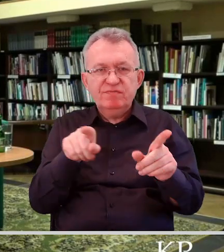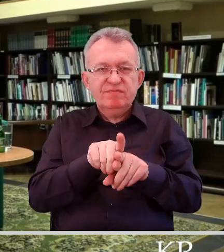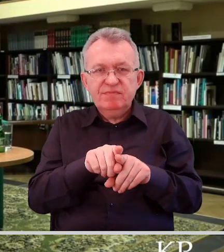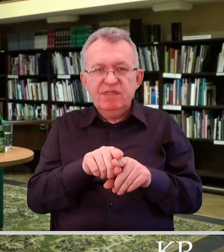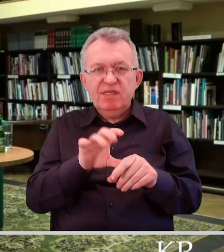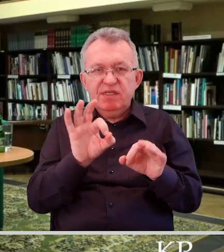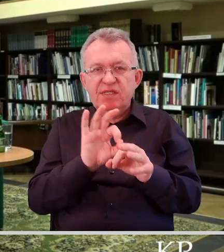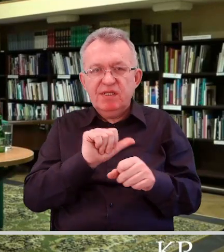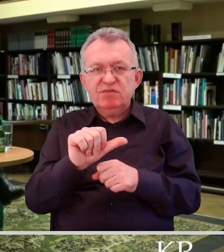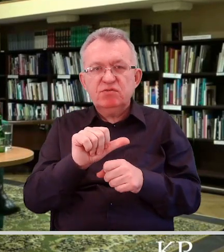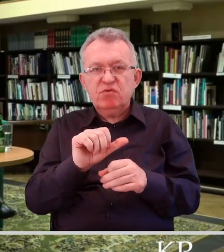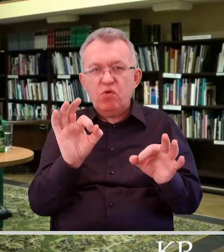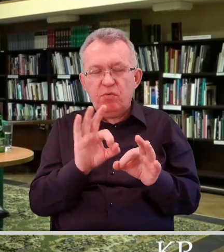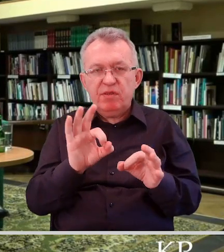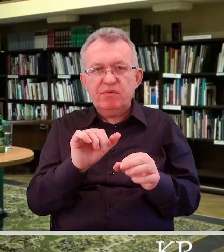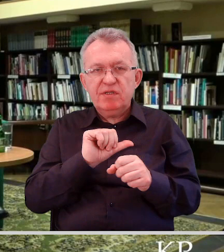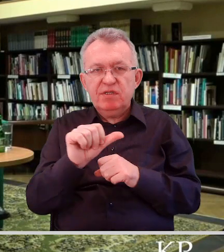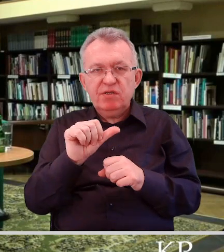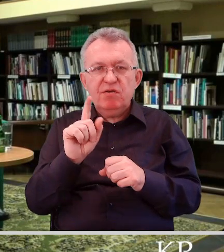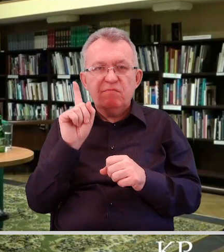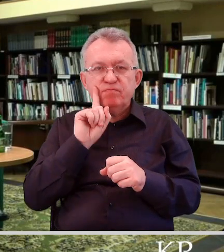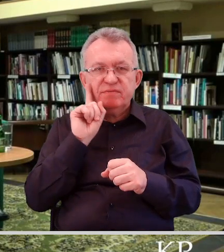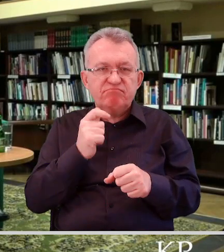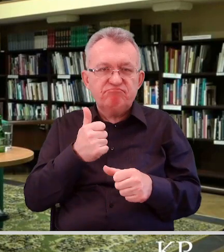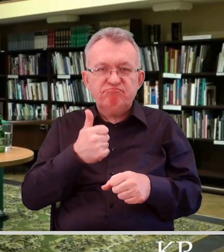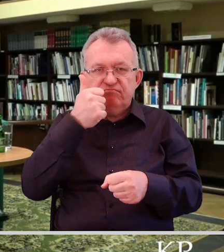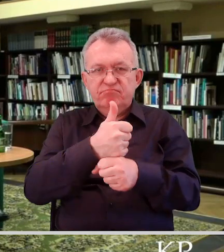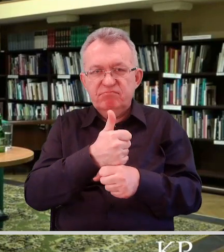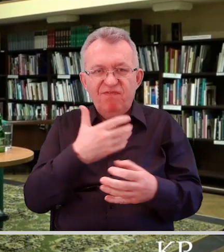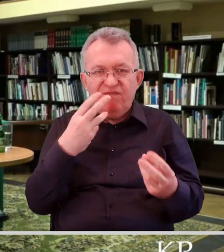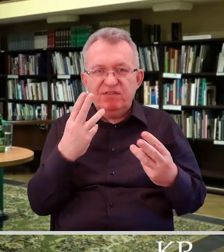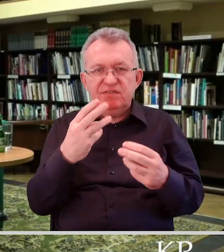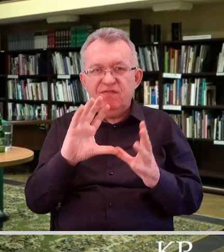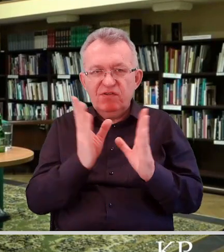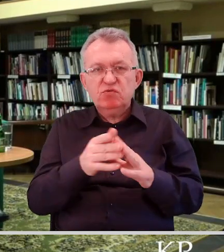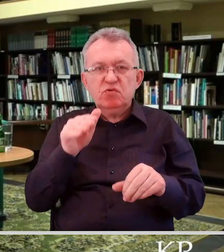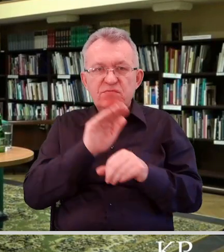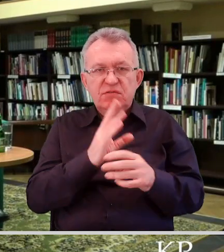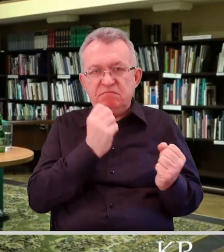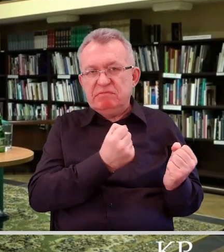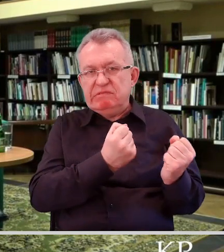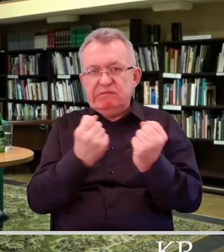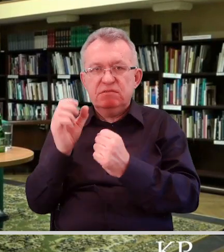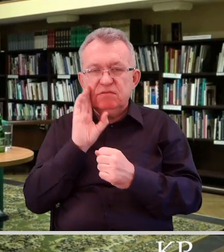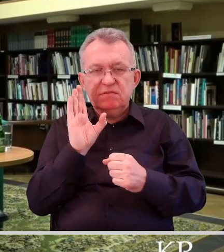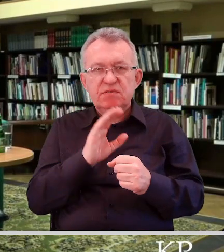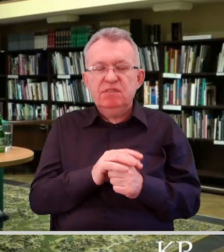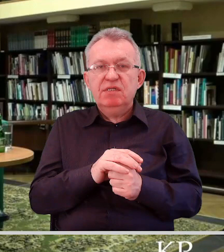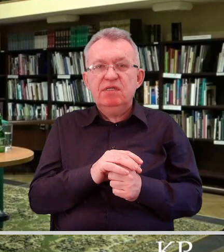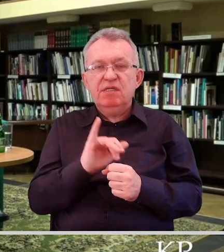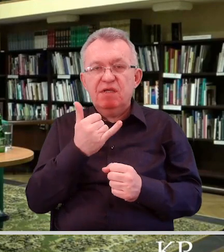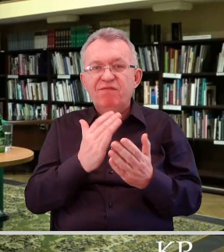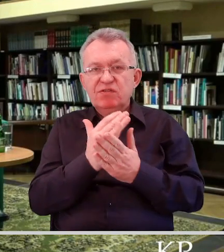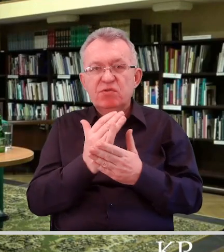takim okropnym w ogóle miejscem, gdzie ten patriarchat po prostu kwitnie i co więcej, wszyscy to jakoś podtrzymujemy. Nawet nie wiem,